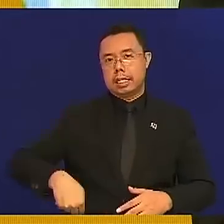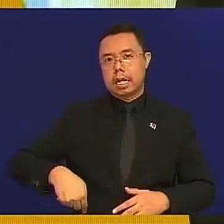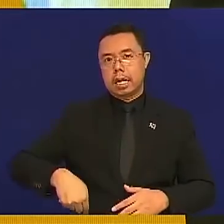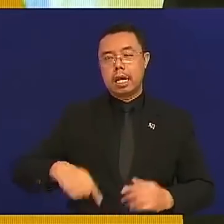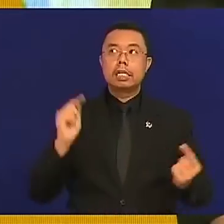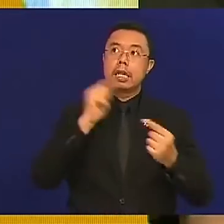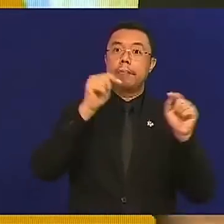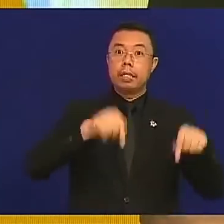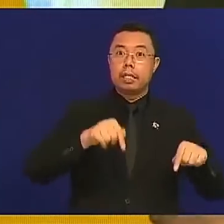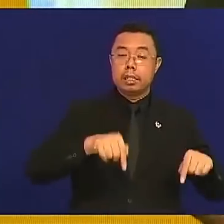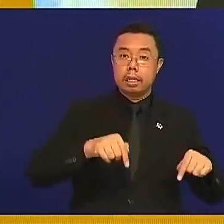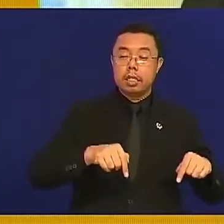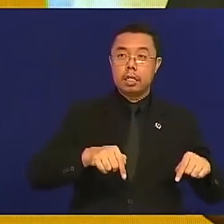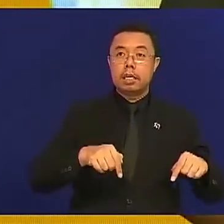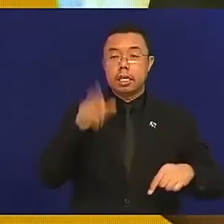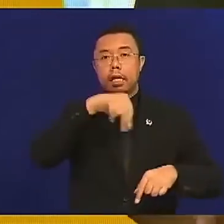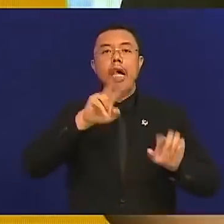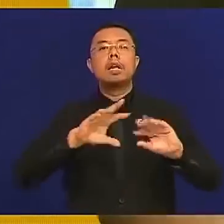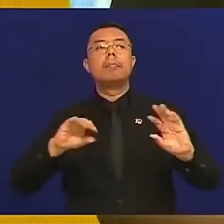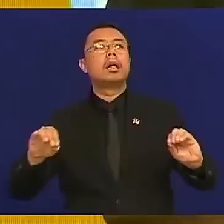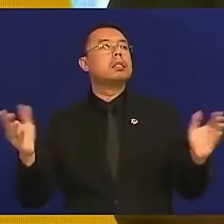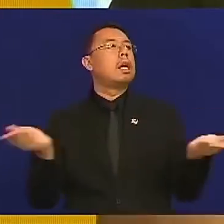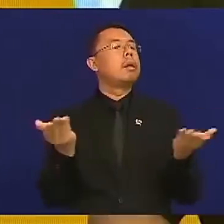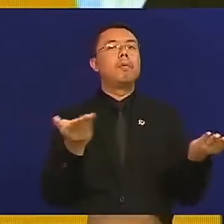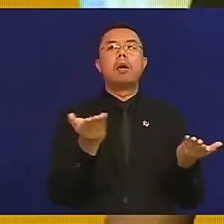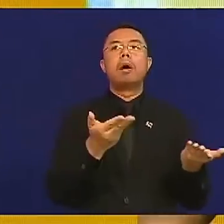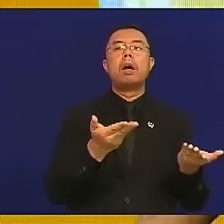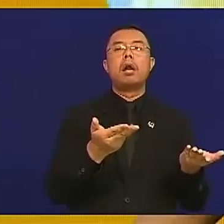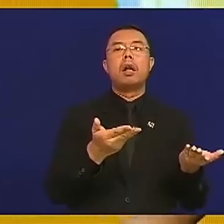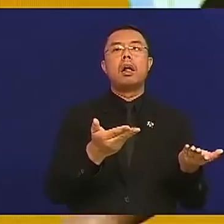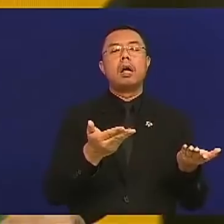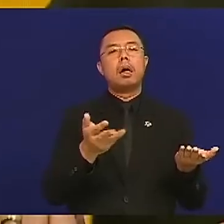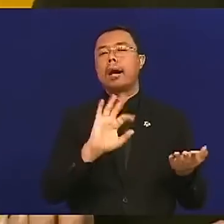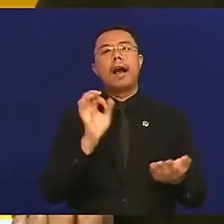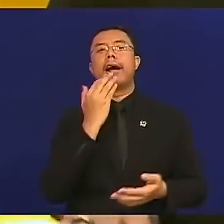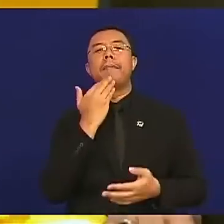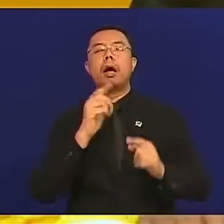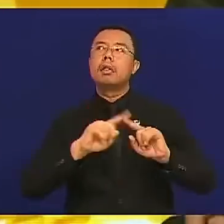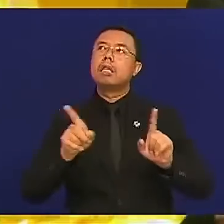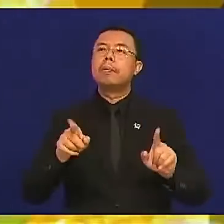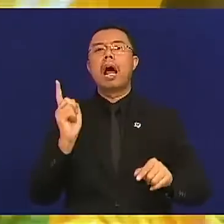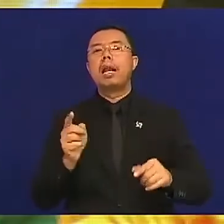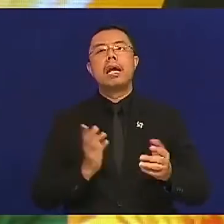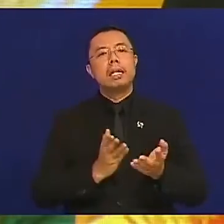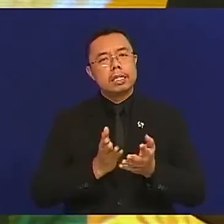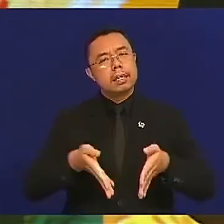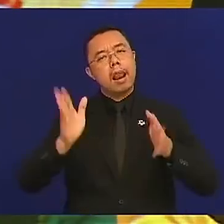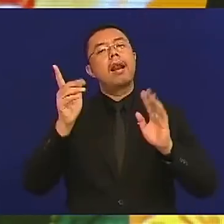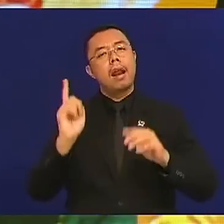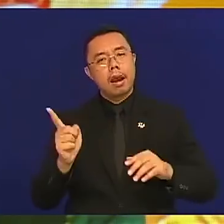Lalu sampai di sini, ya cari kerjaan sana-sini, ya tidak mudah, tapi ada jalannya,